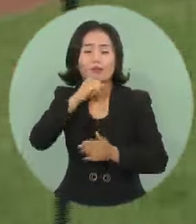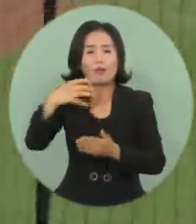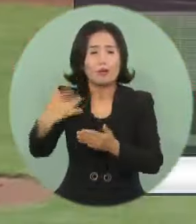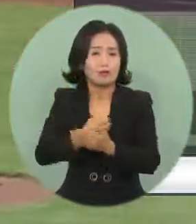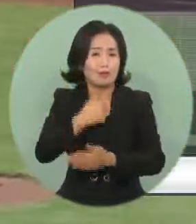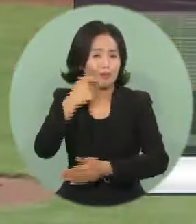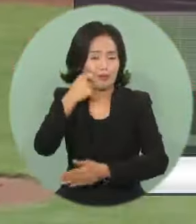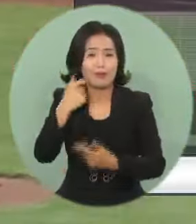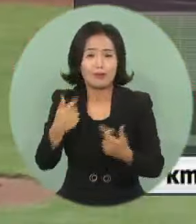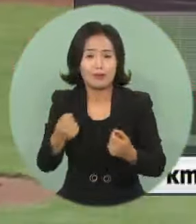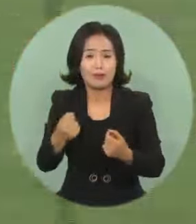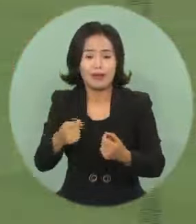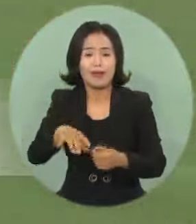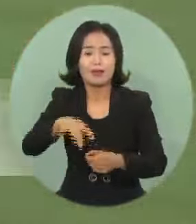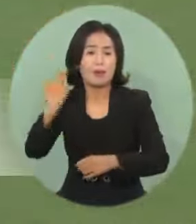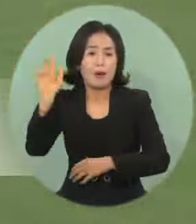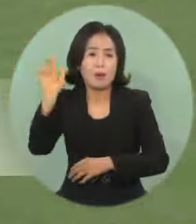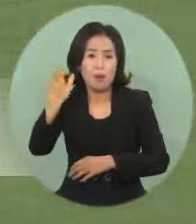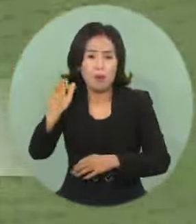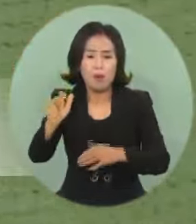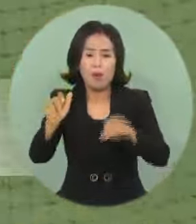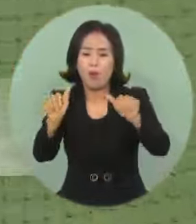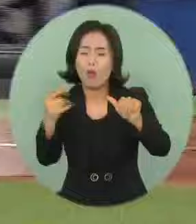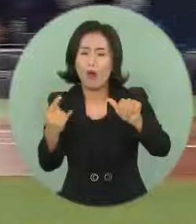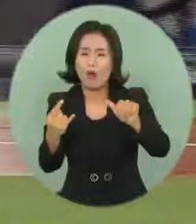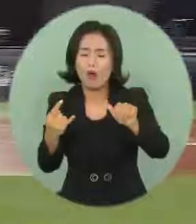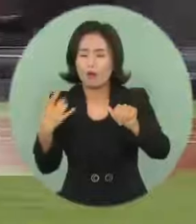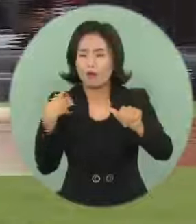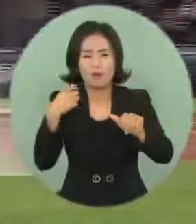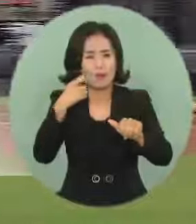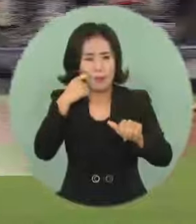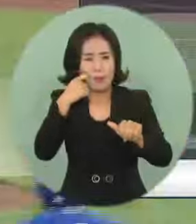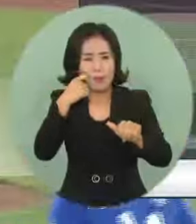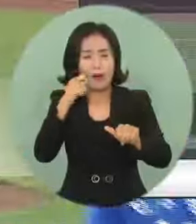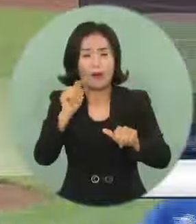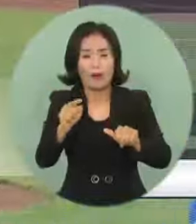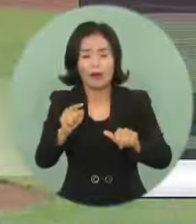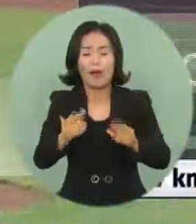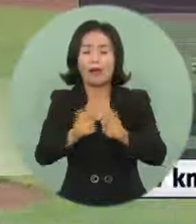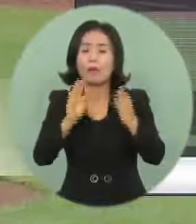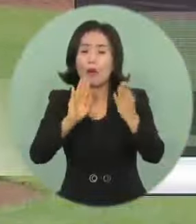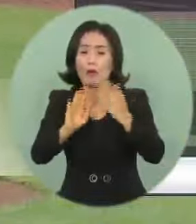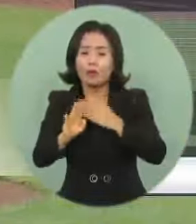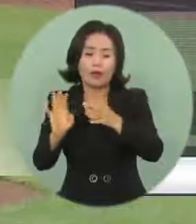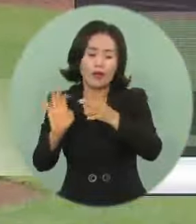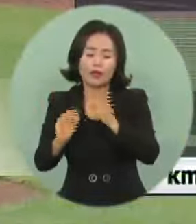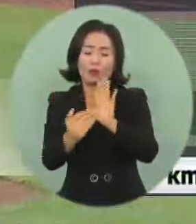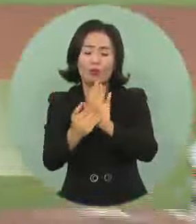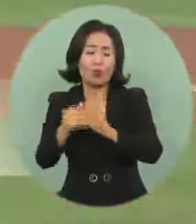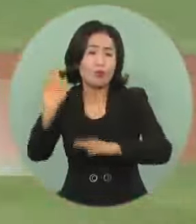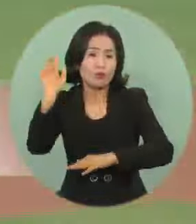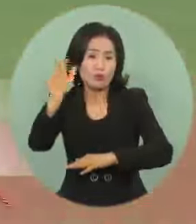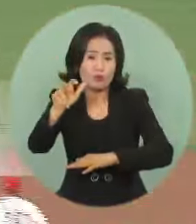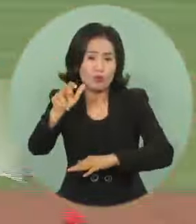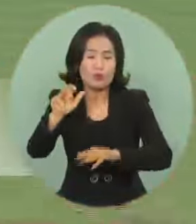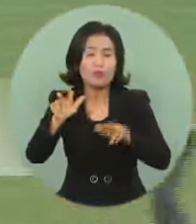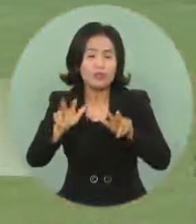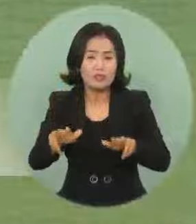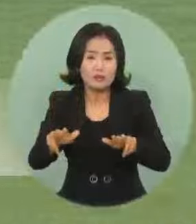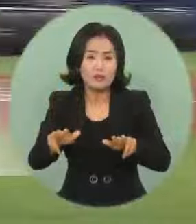있습니다. 선발 투수진이 대부분 5이닝 이상을 책임지지 못하면서 개막 이후 뒷문을 단단히 지켰던